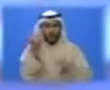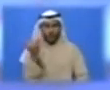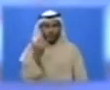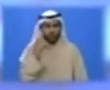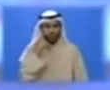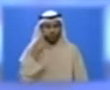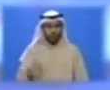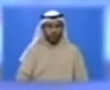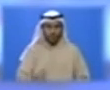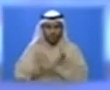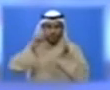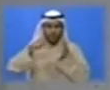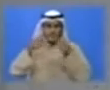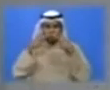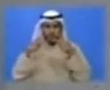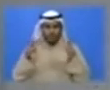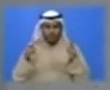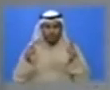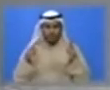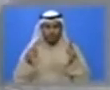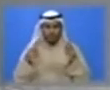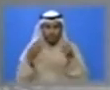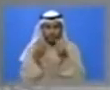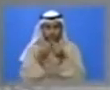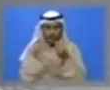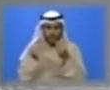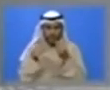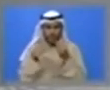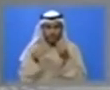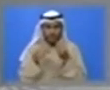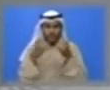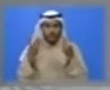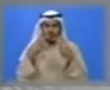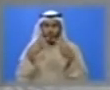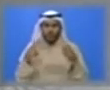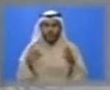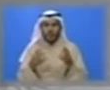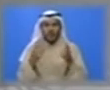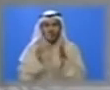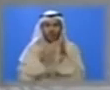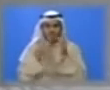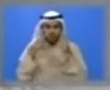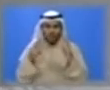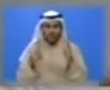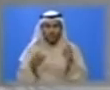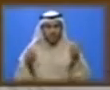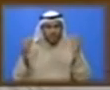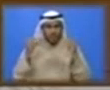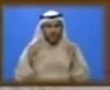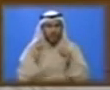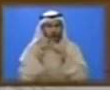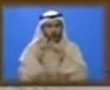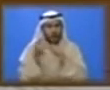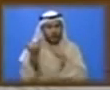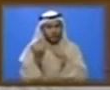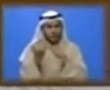النشرة مجلس الأمة يوافق في جلسته التكميلية اليوم على عدد من المشروعات بقوانين، بالإضافة إلى